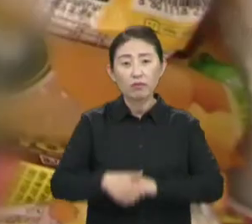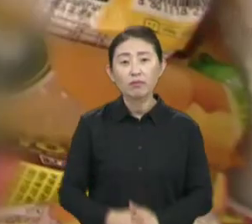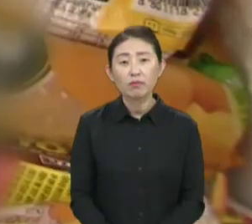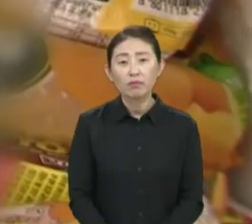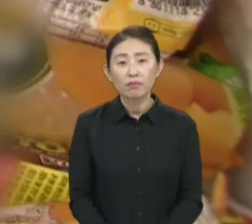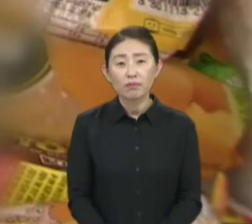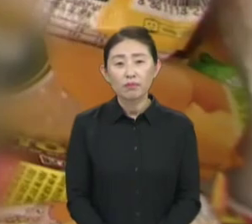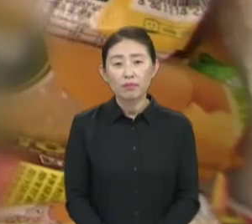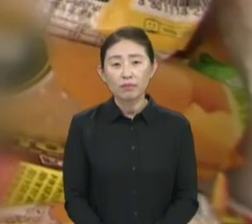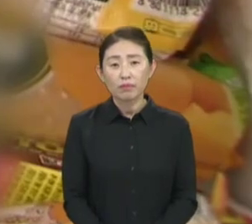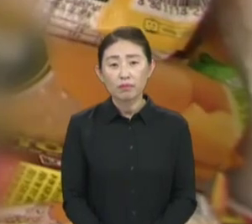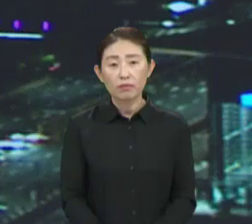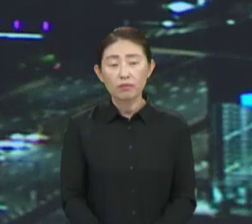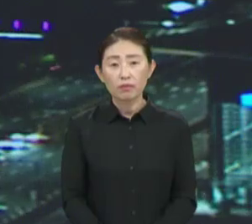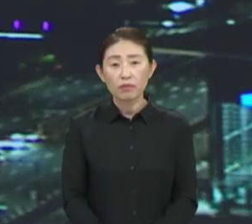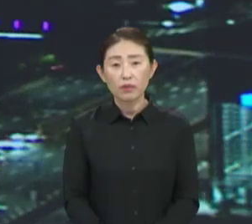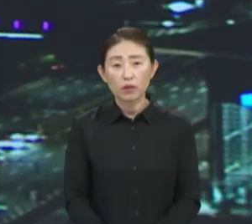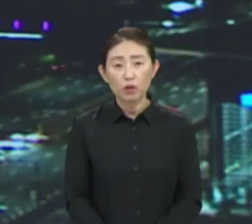방침입니다.